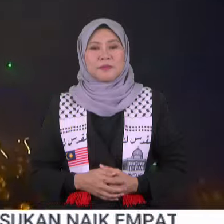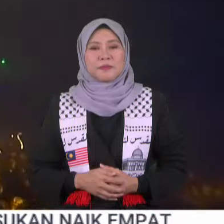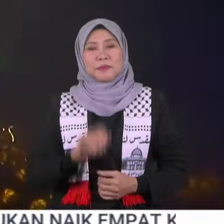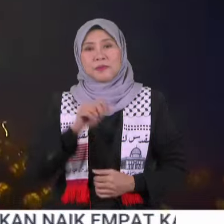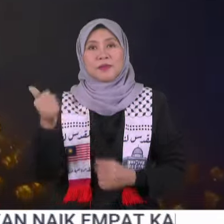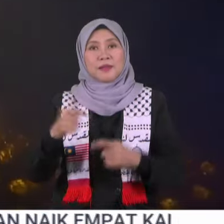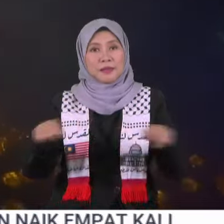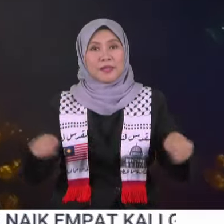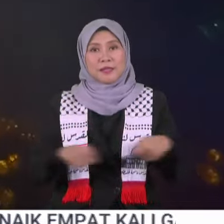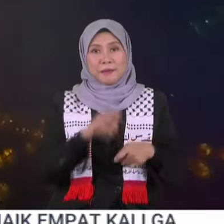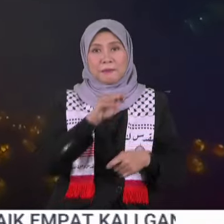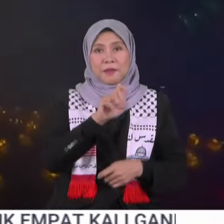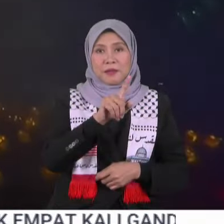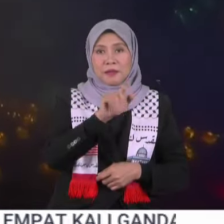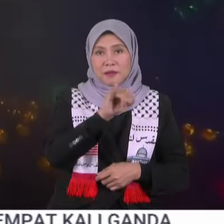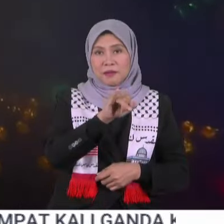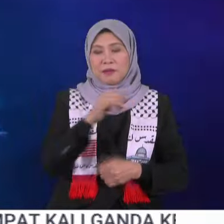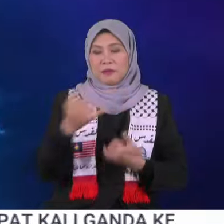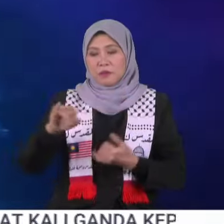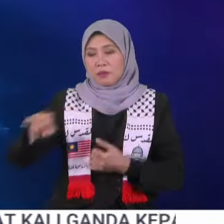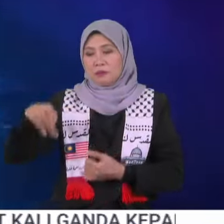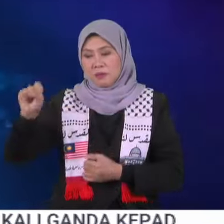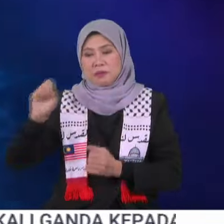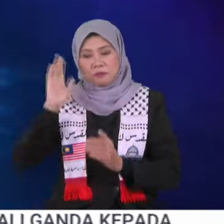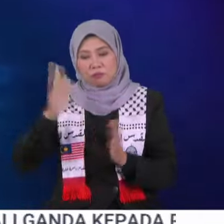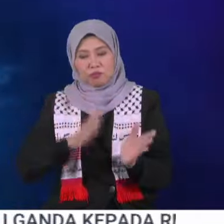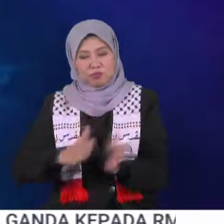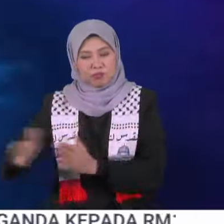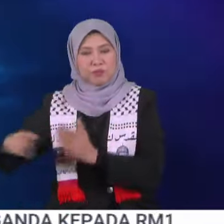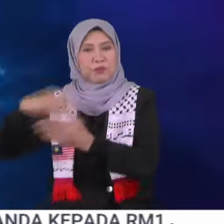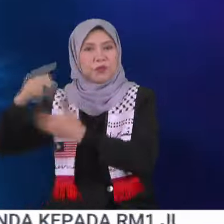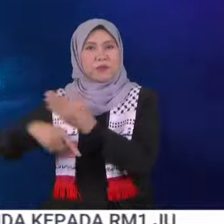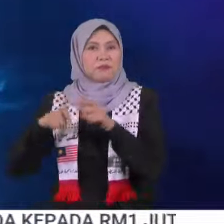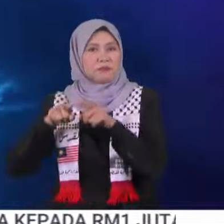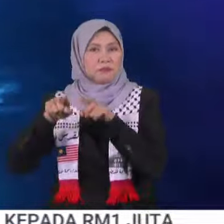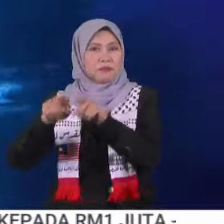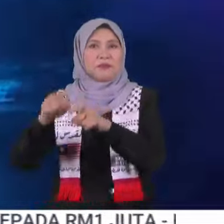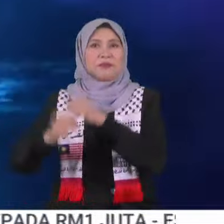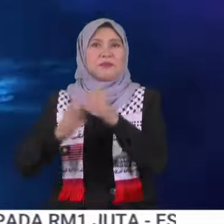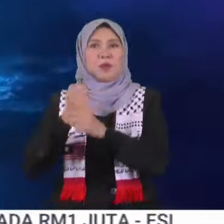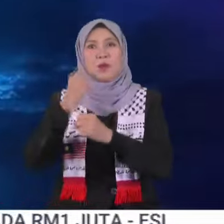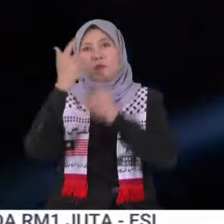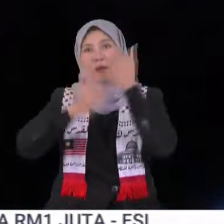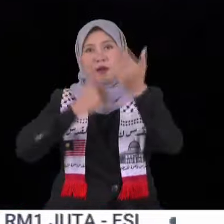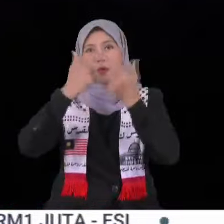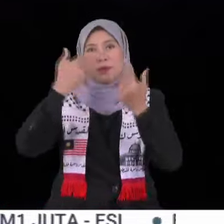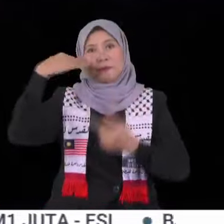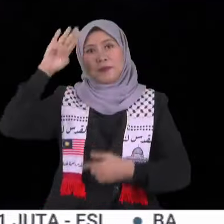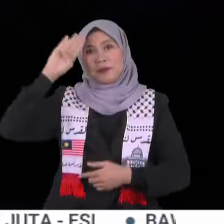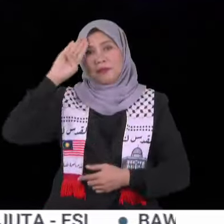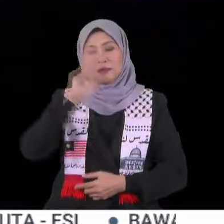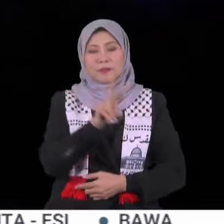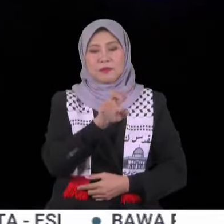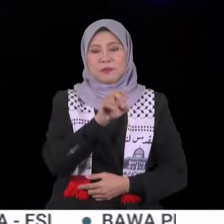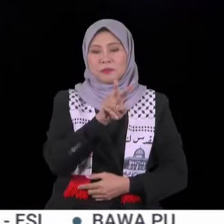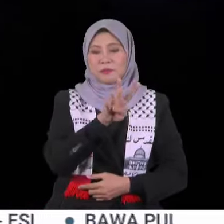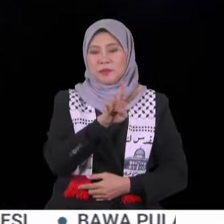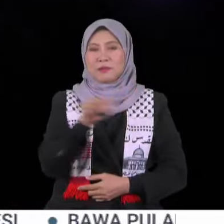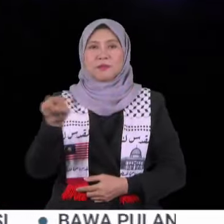Selain Tasik Melati, JPS turut bercadang menganjurkan beberapa lagi program selari dengan tema Tahun Melawat Perlis